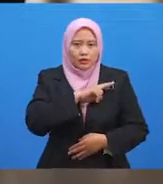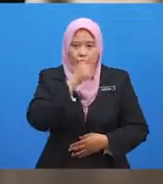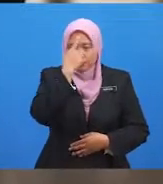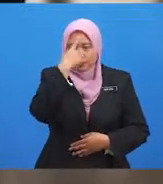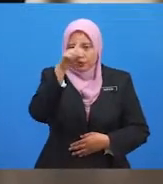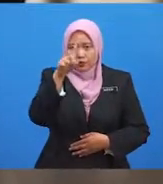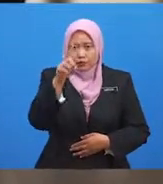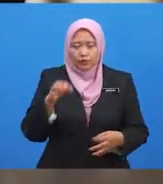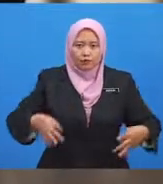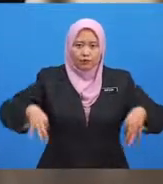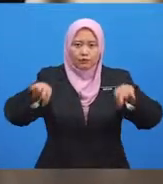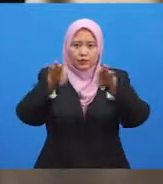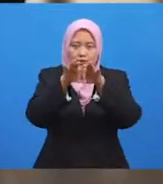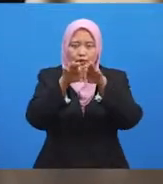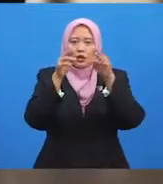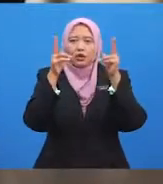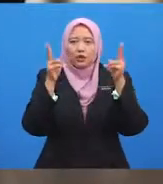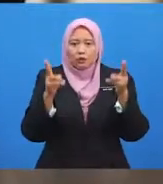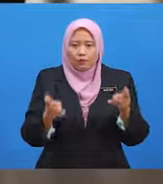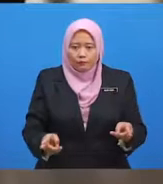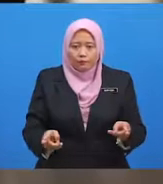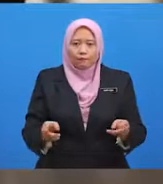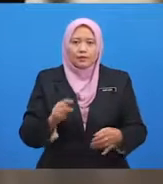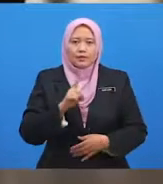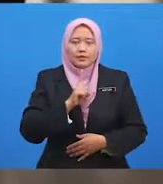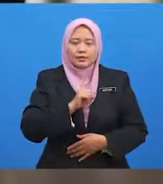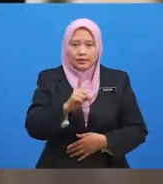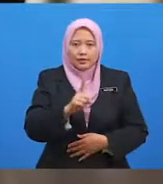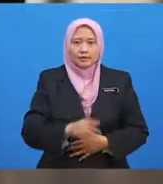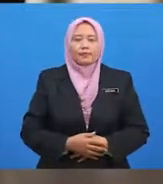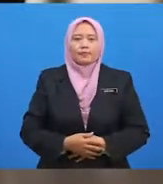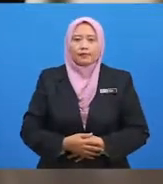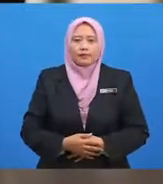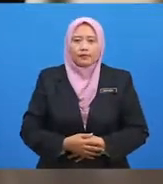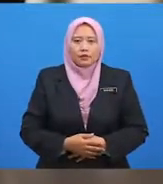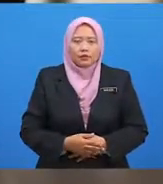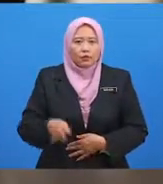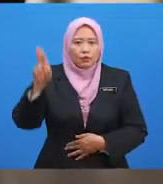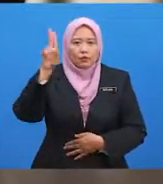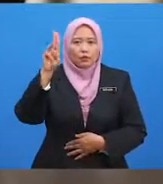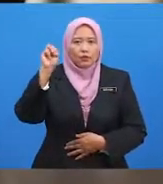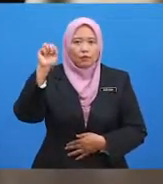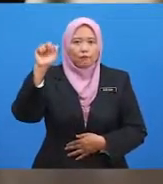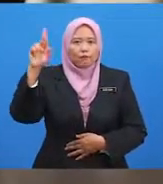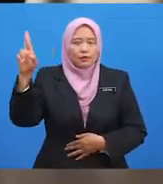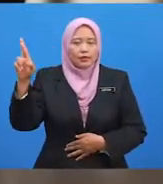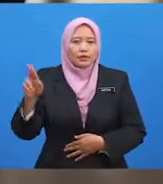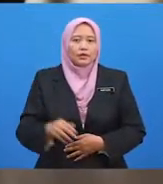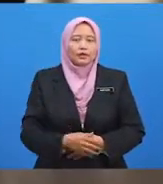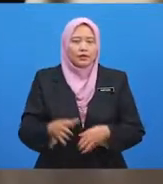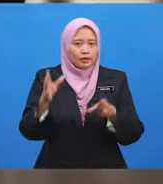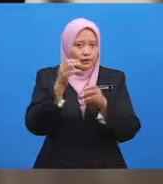umat Islam dalam hadits tadi Sayyidina Umar radhiallahu Anhu telah mendapat sebidang tanah di khaibar